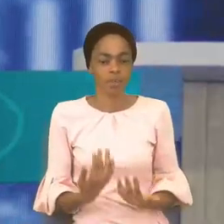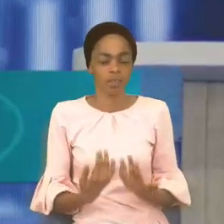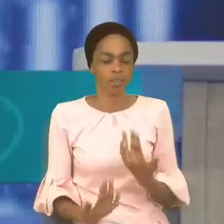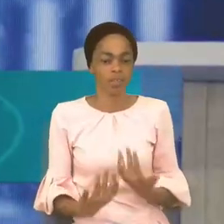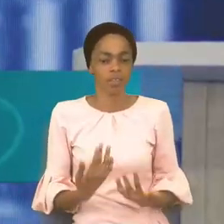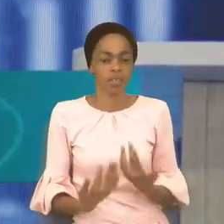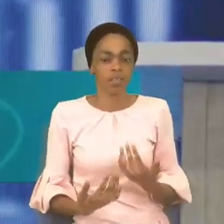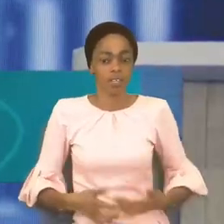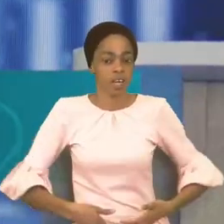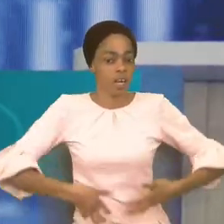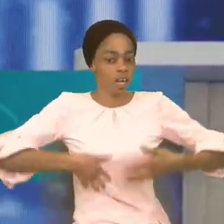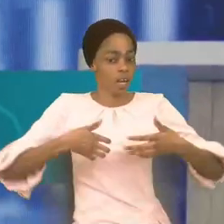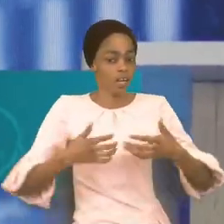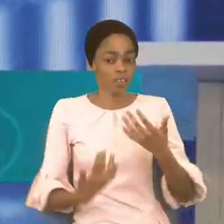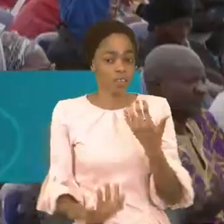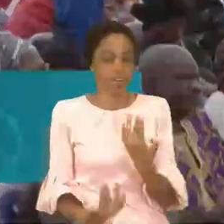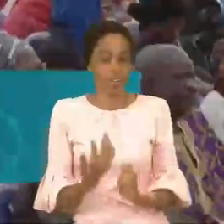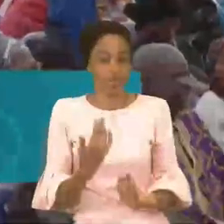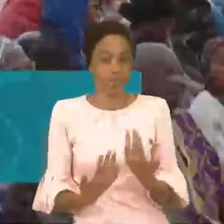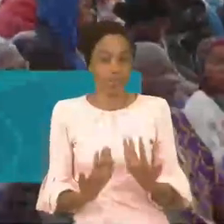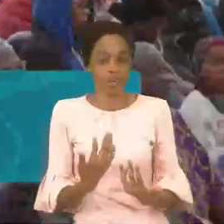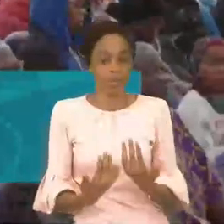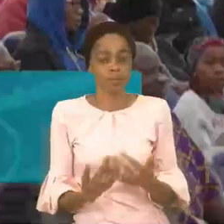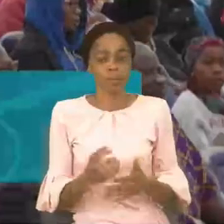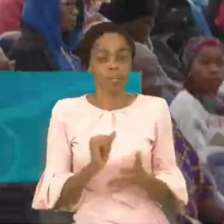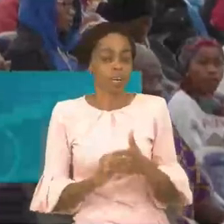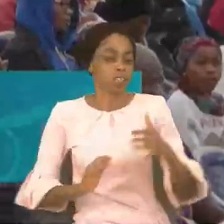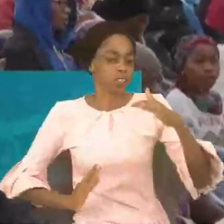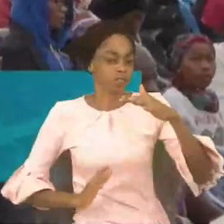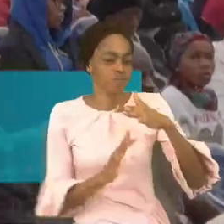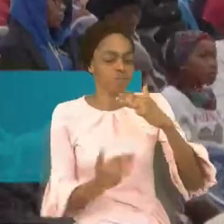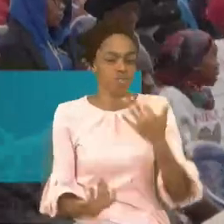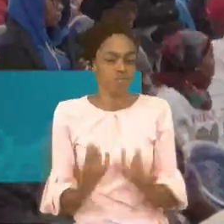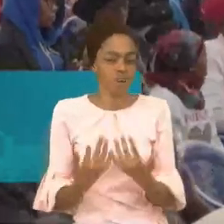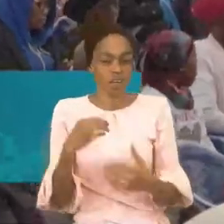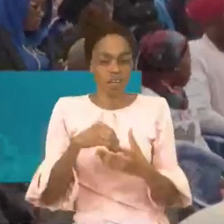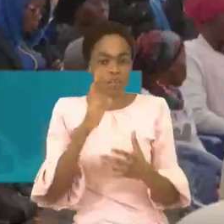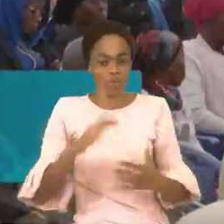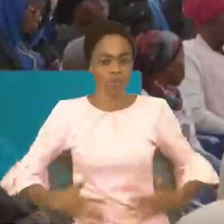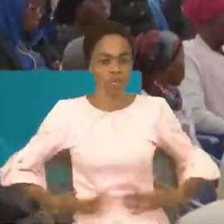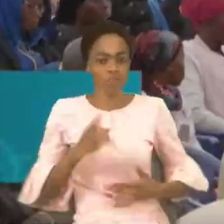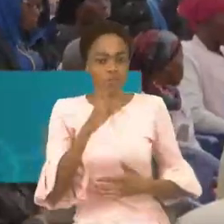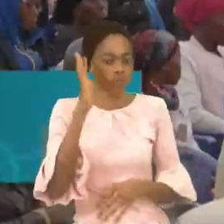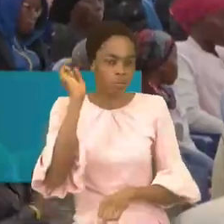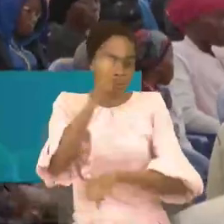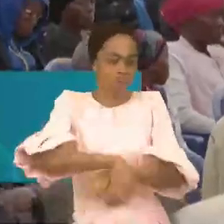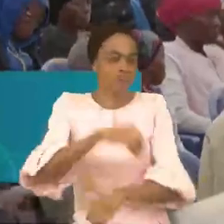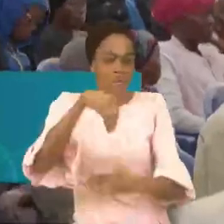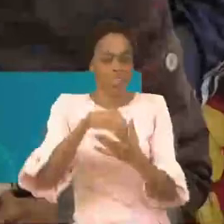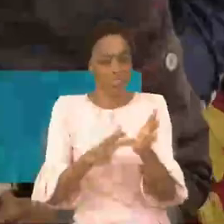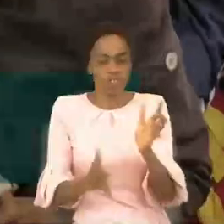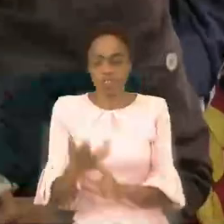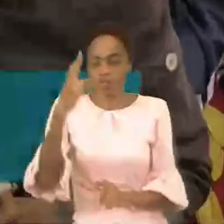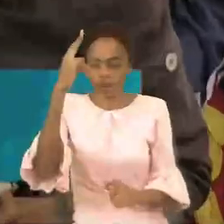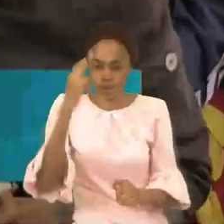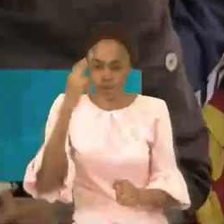épreuve dans ta vie, toute fournaise ardente dans ta vie, tu vas vaincre au nom de Jésus.